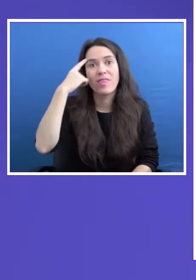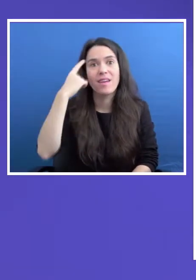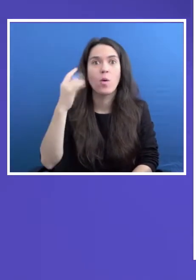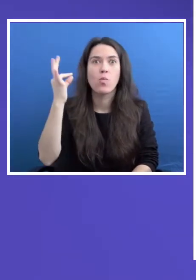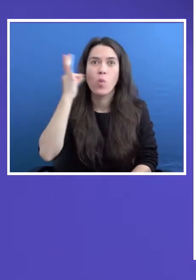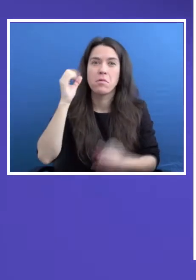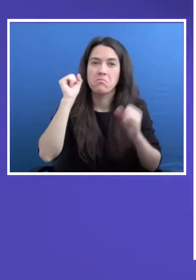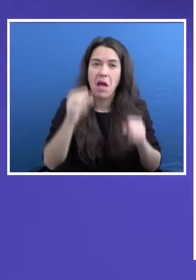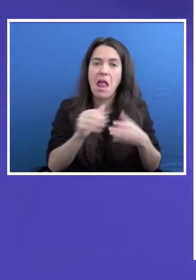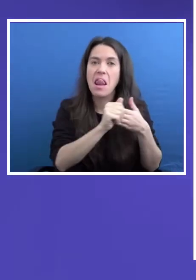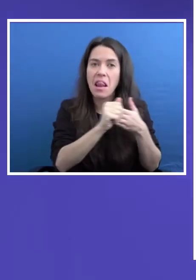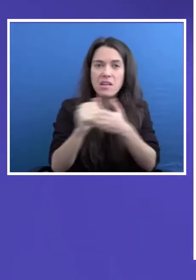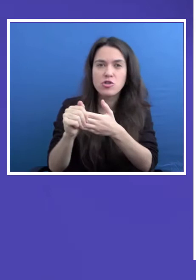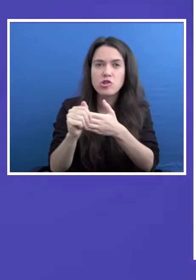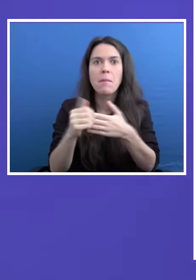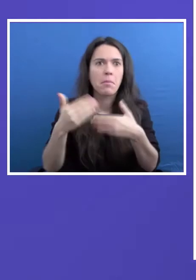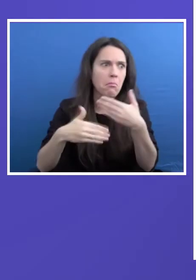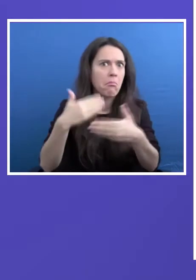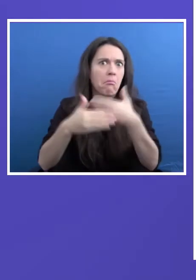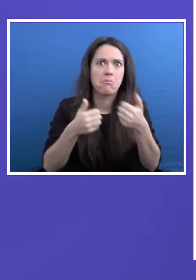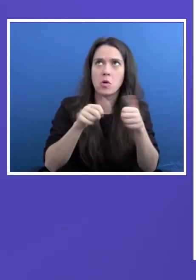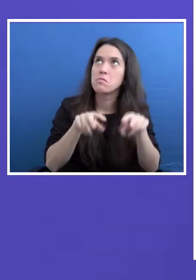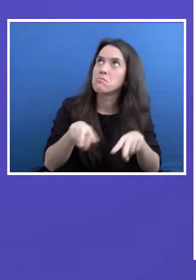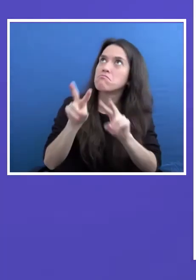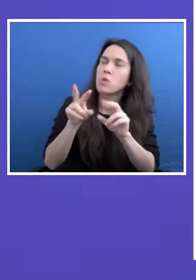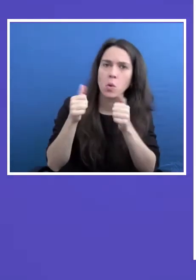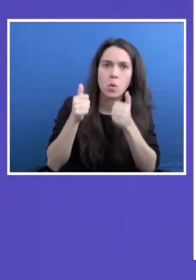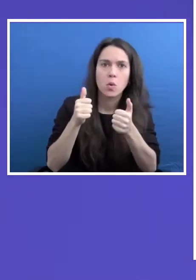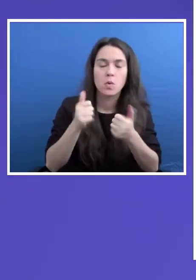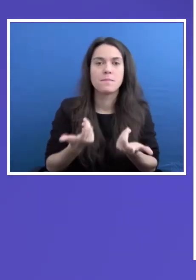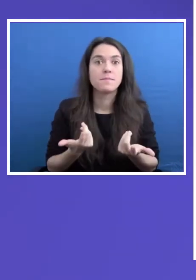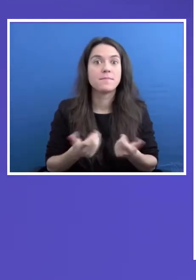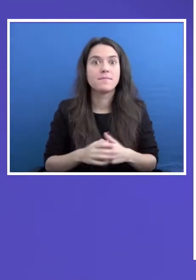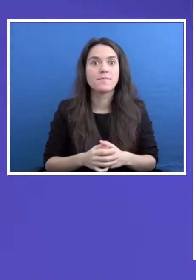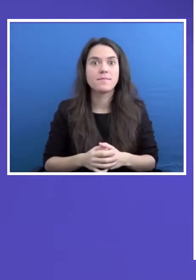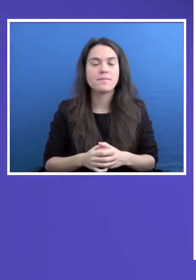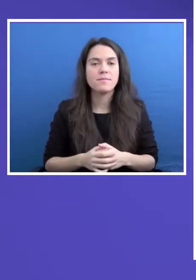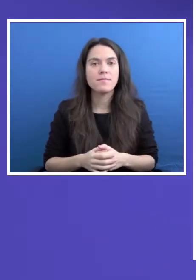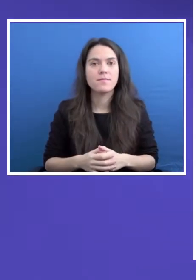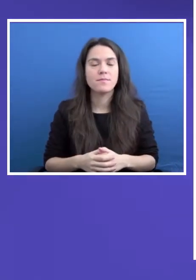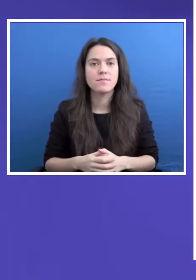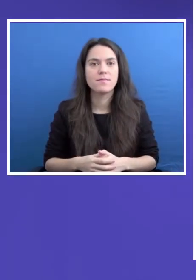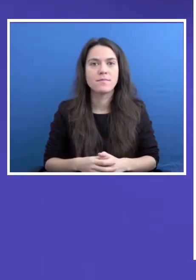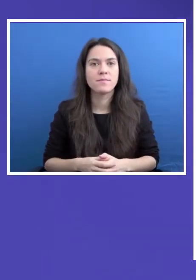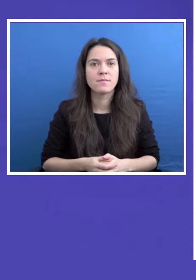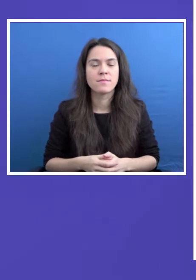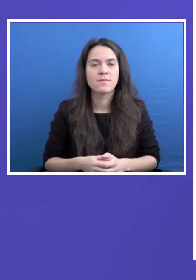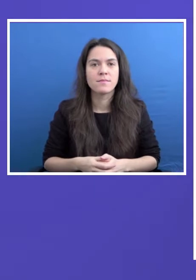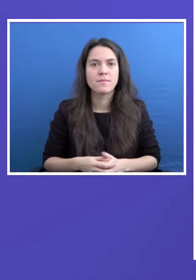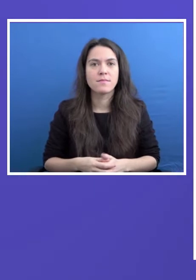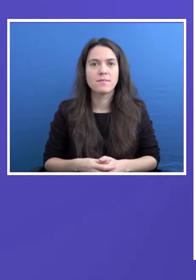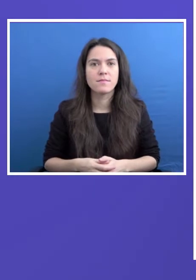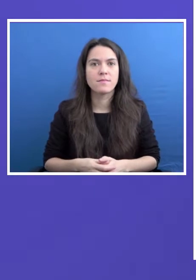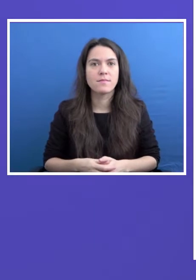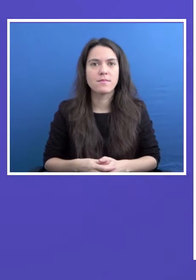هي الدراما وفي الافلام، ليه دايما تطلع انها الام او الزوجه المكسوره اللي جاي